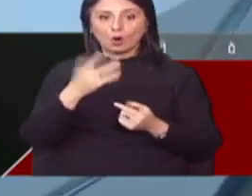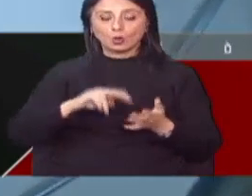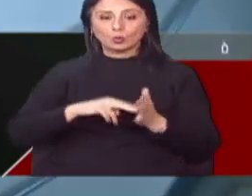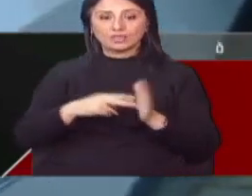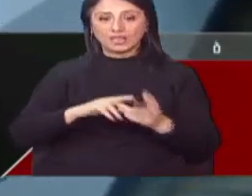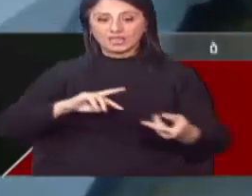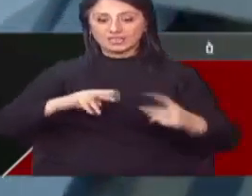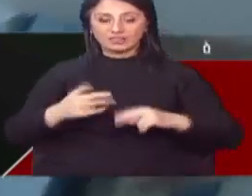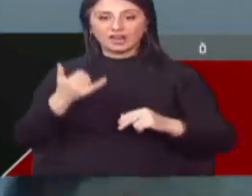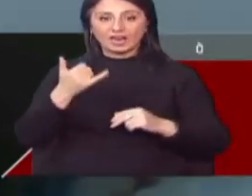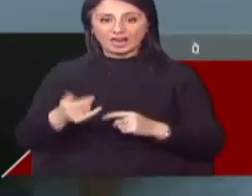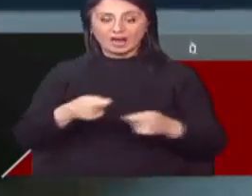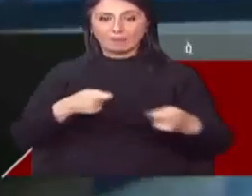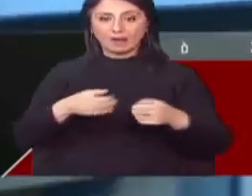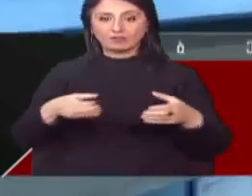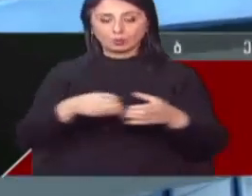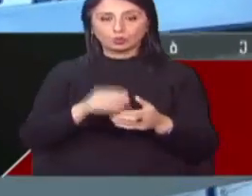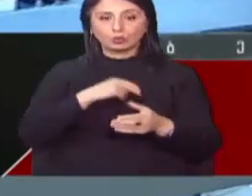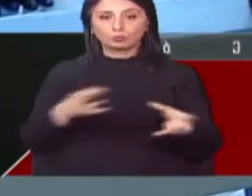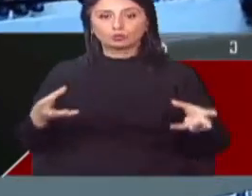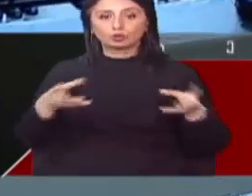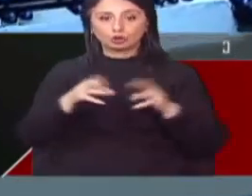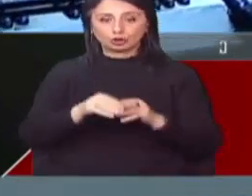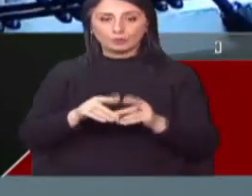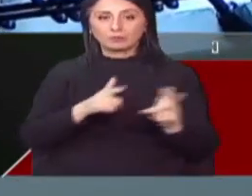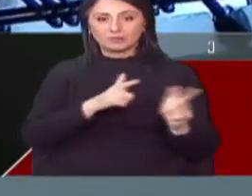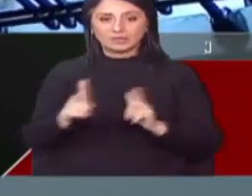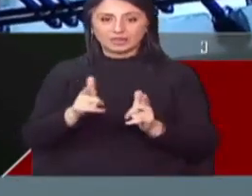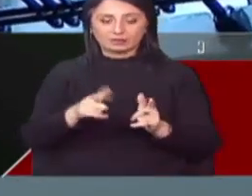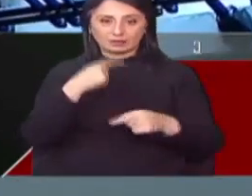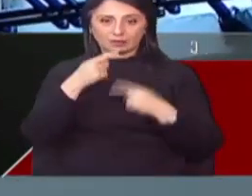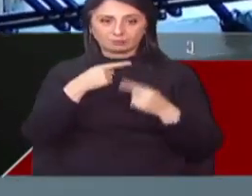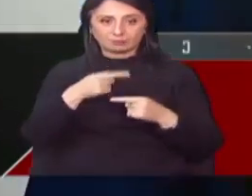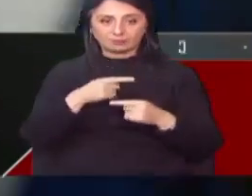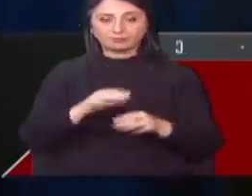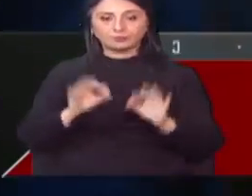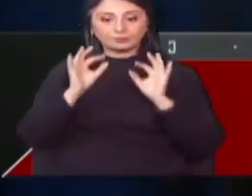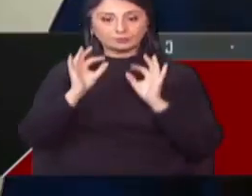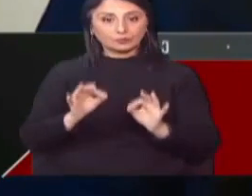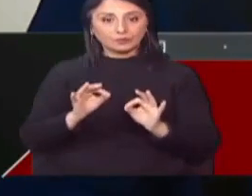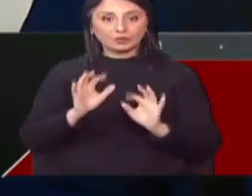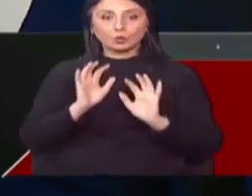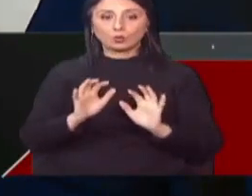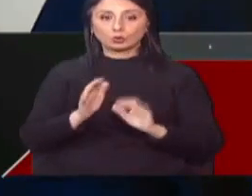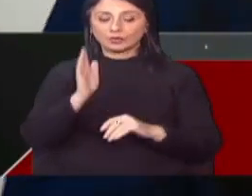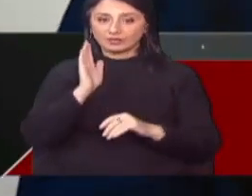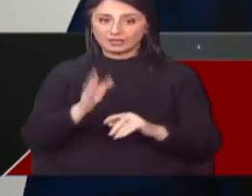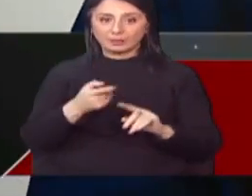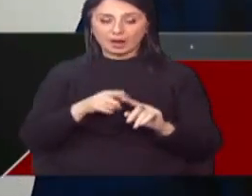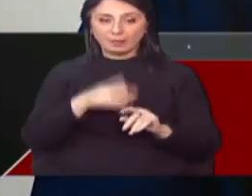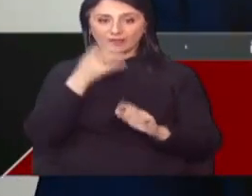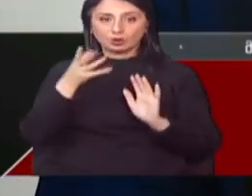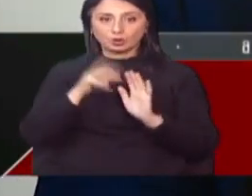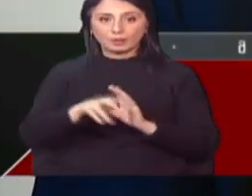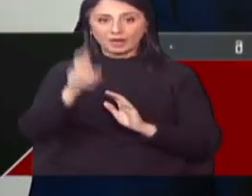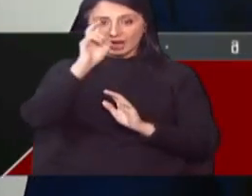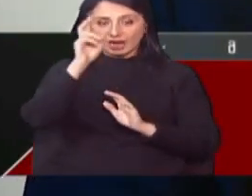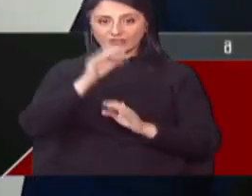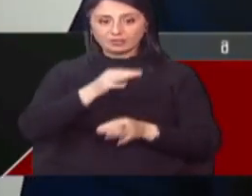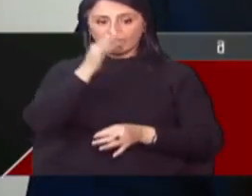strategia sulianda ahla martul gundtan mușaobistuiz zadhopnes gamotkvamen. Construcțiul obo uznoc opili ikneba imaldrouulat heli